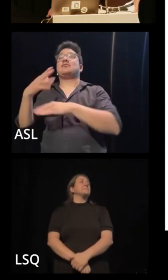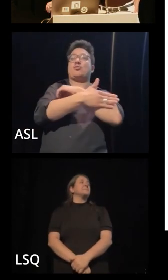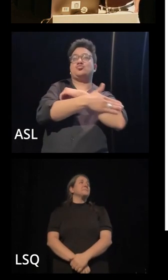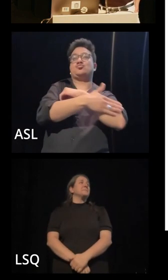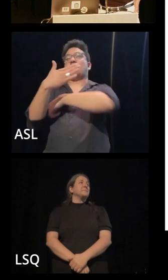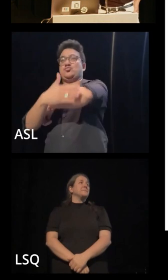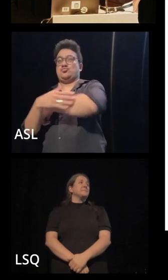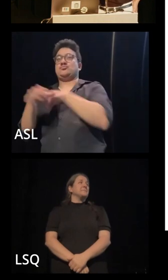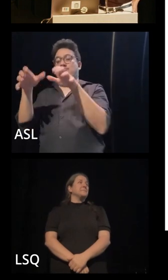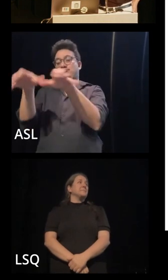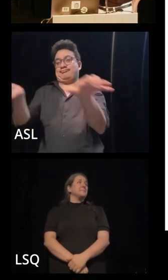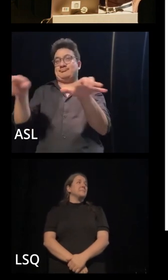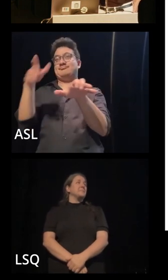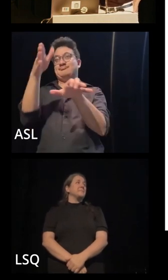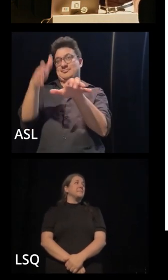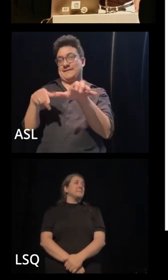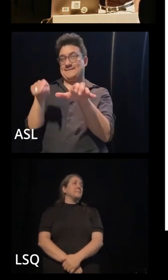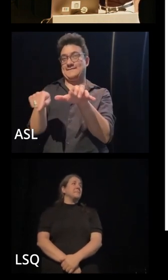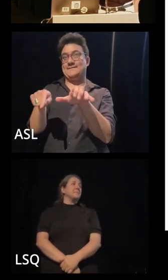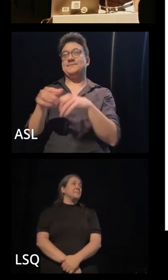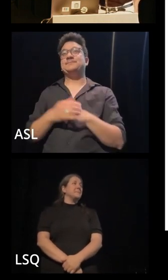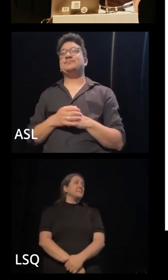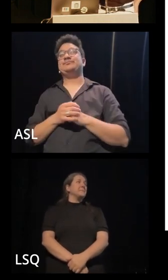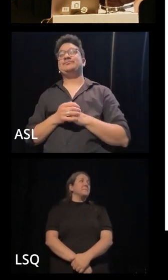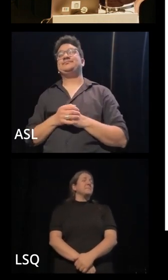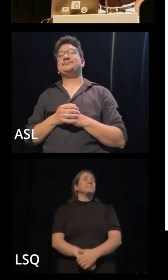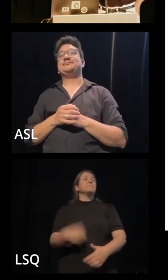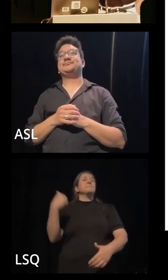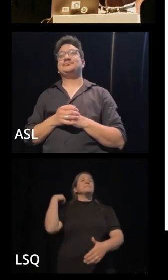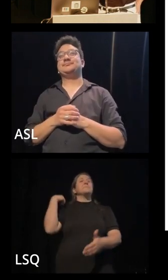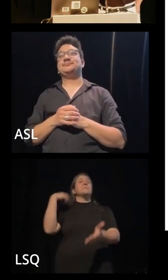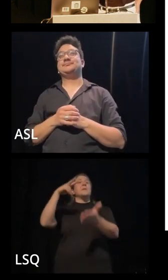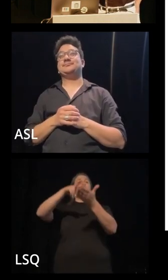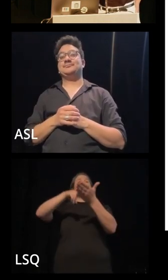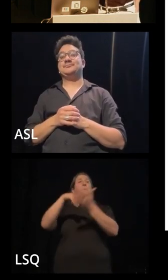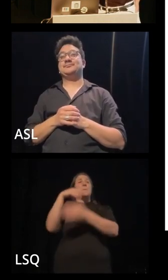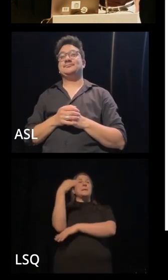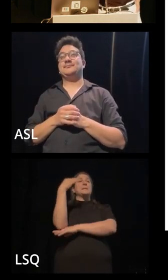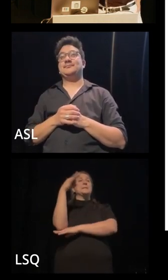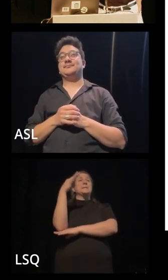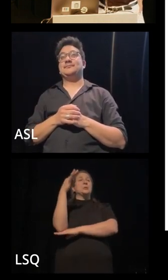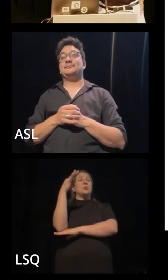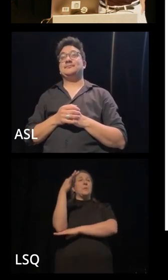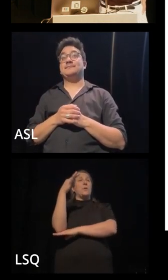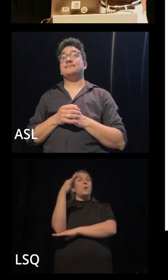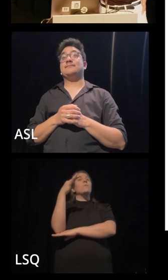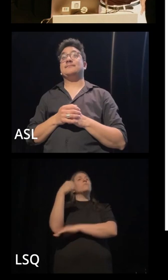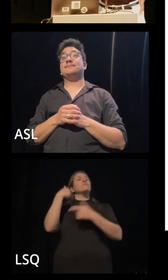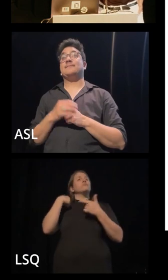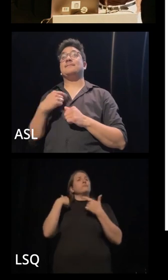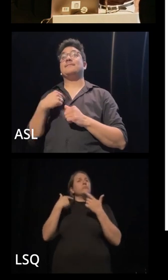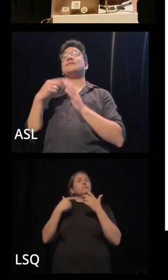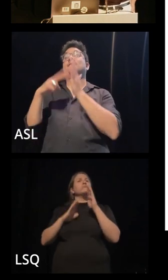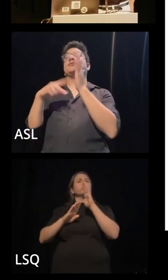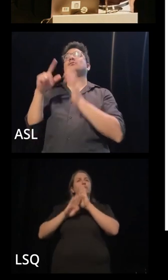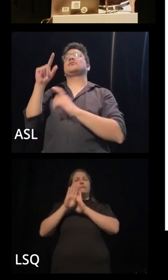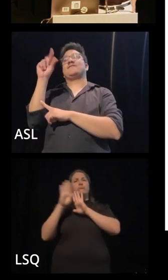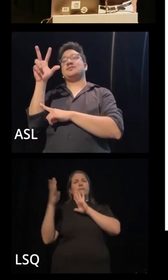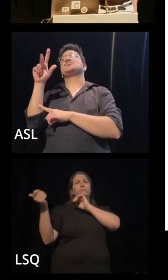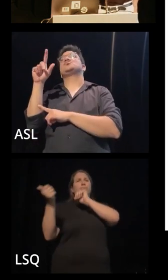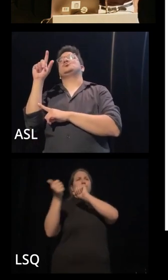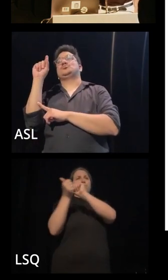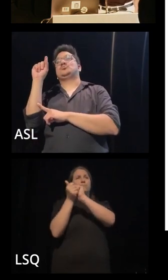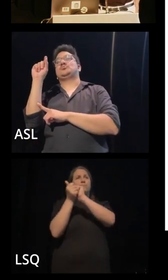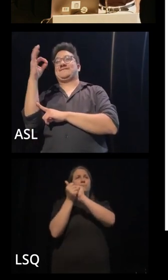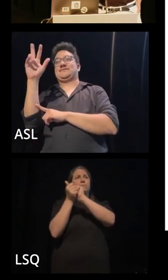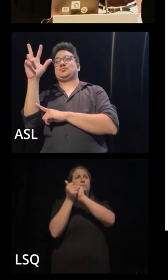Grâce à la bourse Rivera 2019 de la mairie d'Irún, nous avons développé un tandem